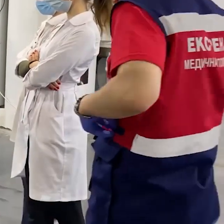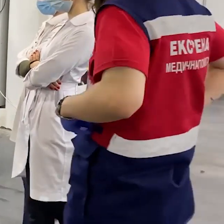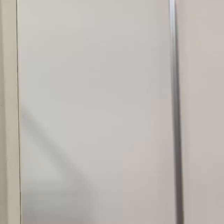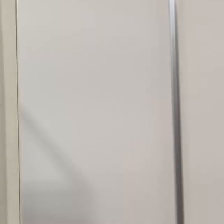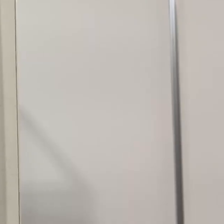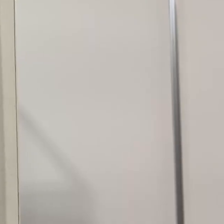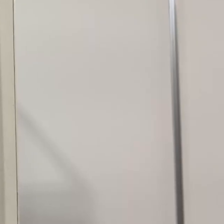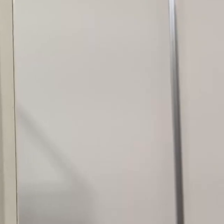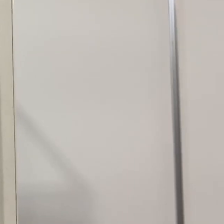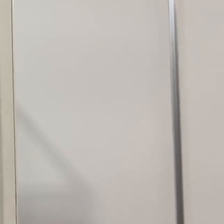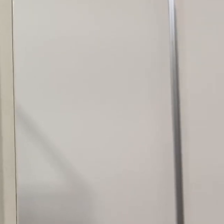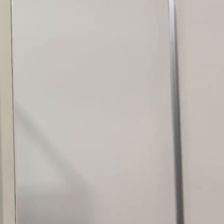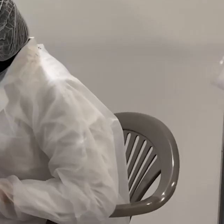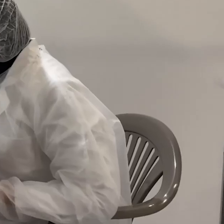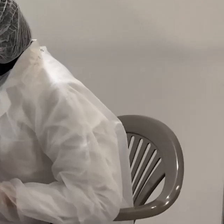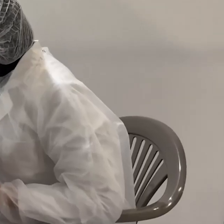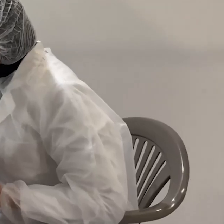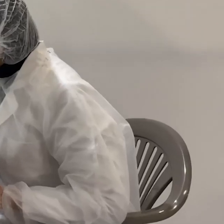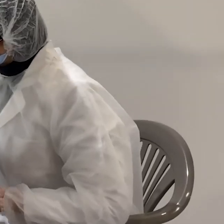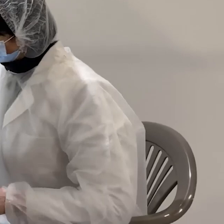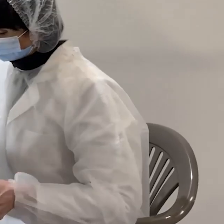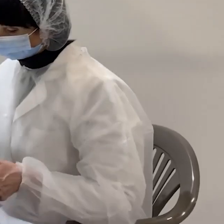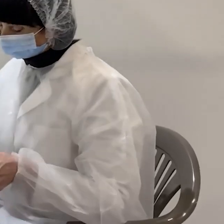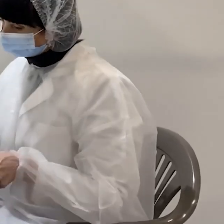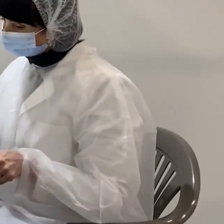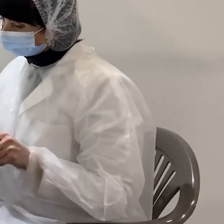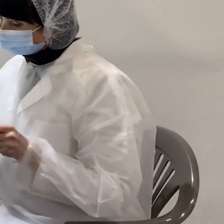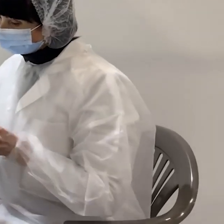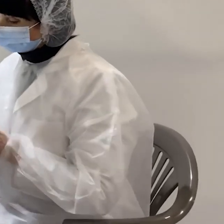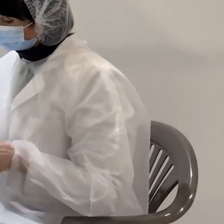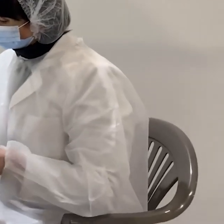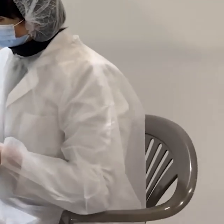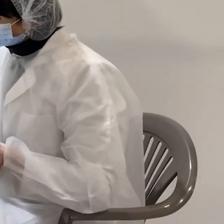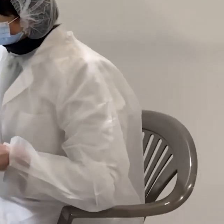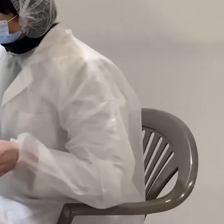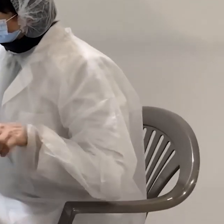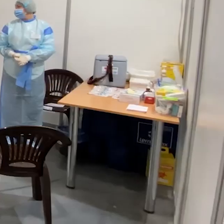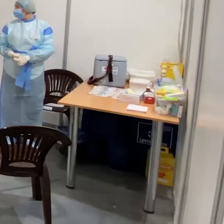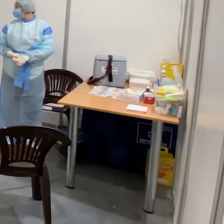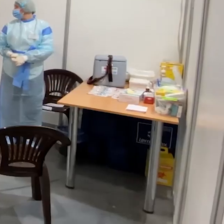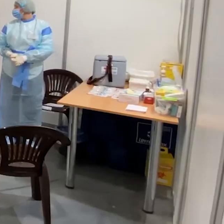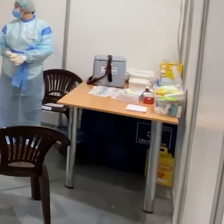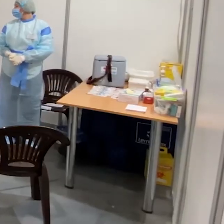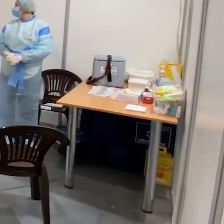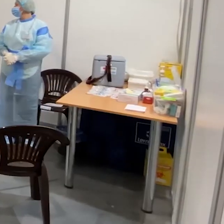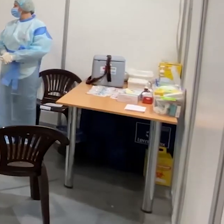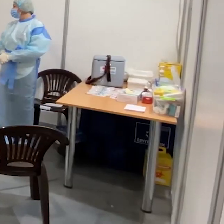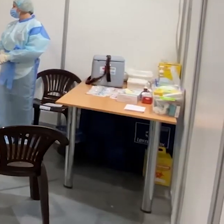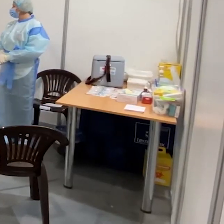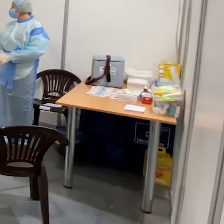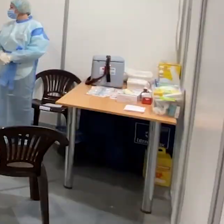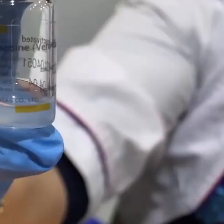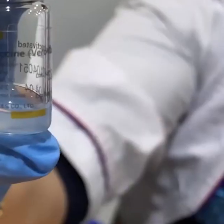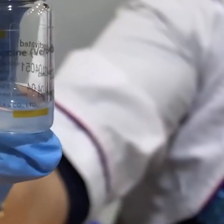найближчих тижнів попит на вакцинацію другою дозою зросте удвічі. Для забезпечення цього попиту до кінця цього тижня